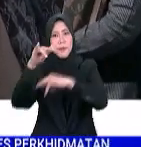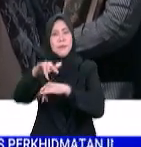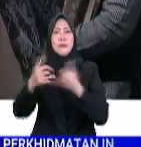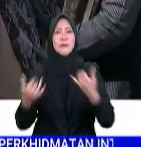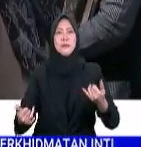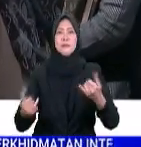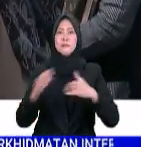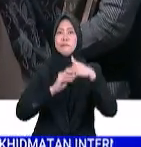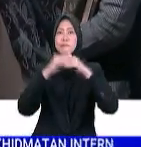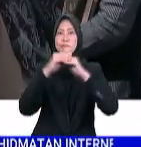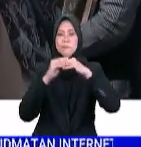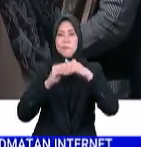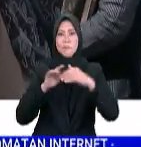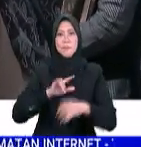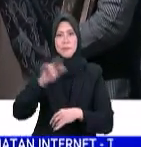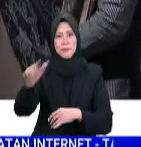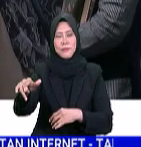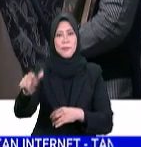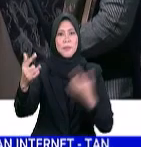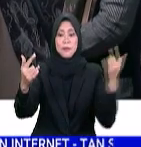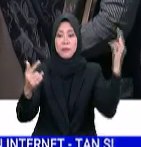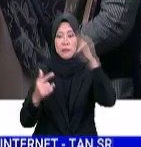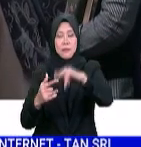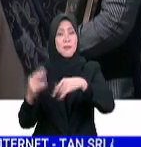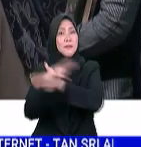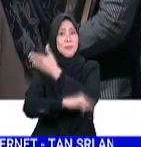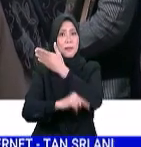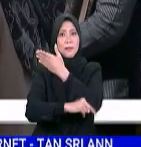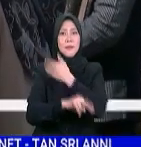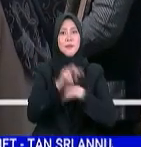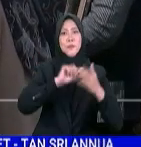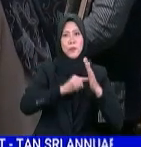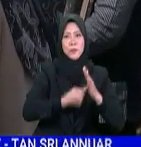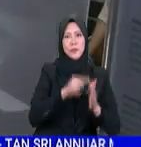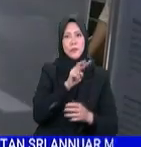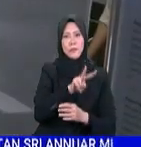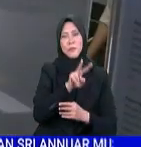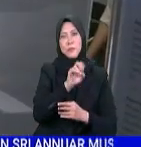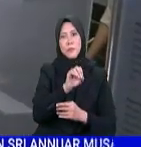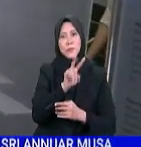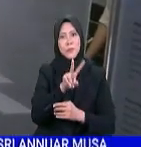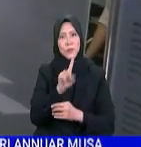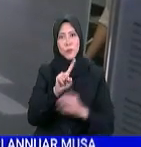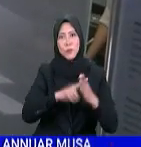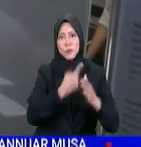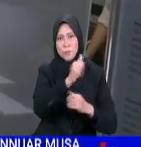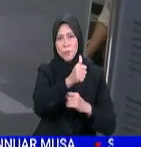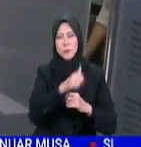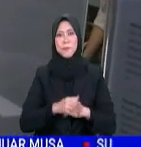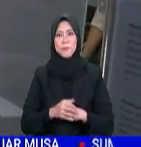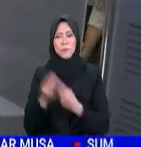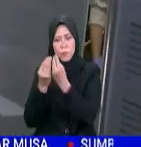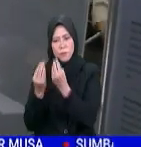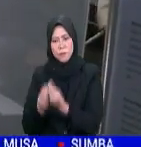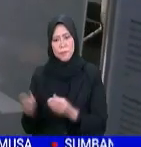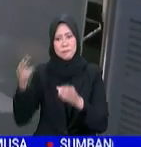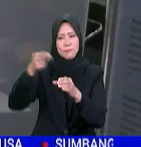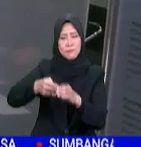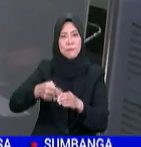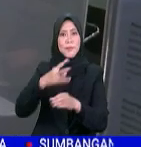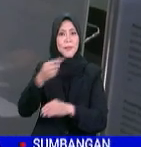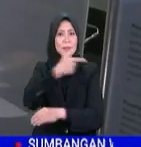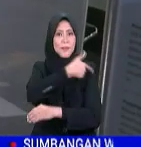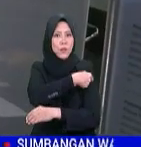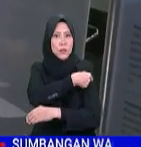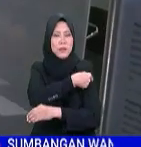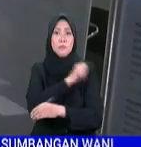kelonggaran sekatan perjalanan antara Negeri sejak Oktober 2021 kadar vaksinasi yang tinggi dan peningkatan kempen suntikan dos